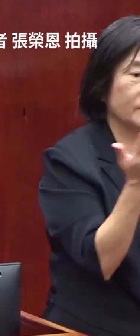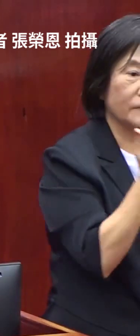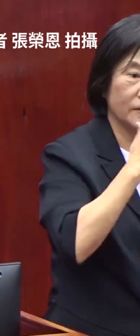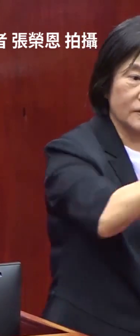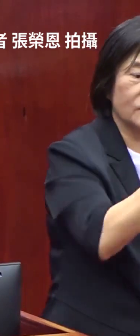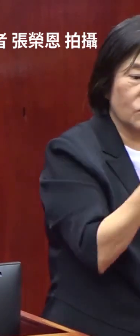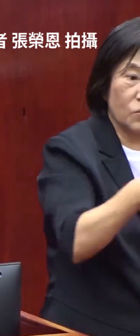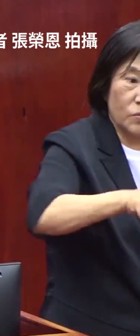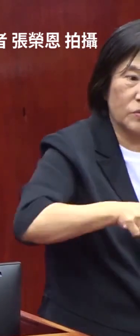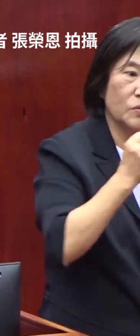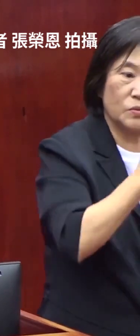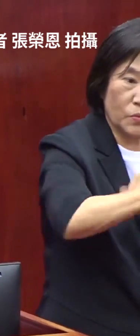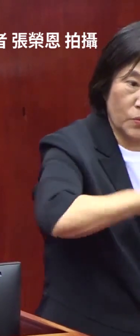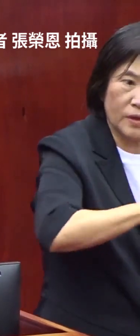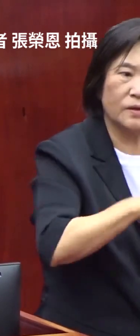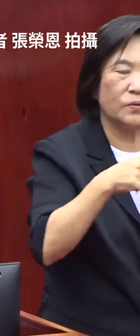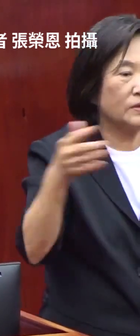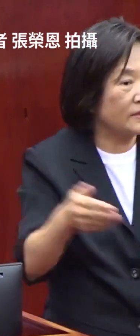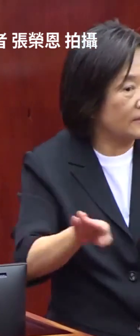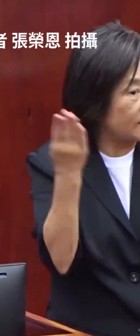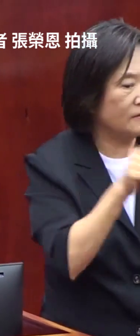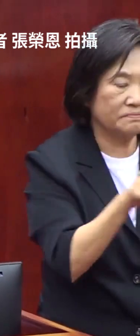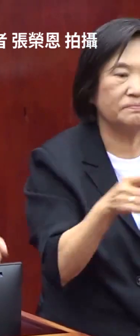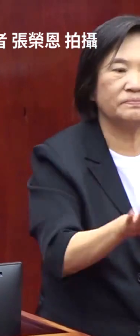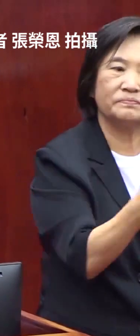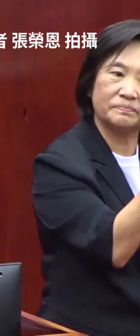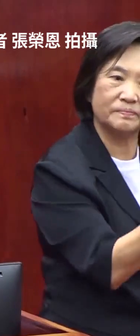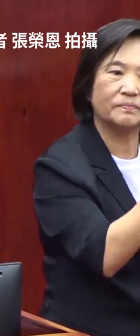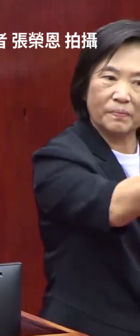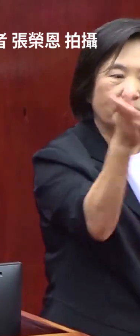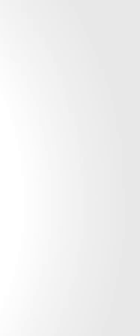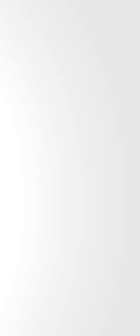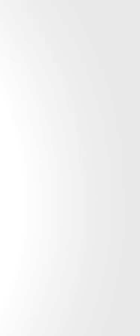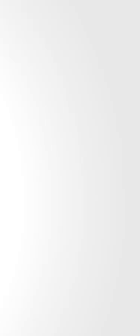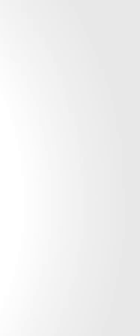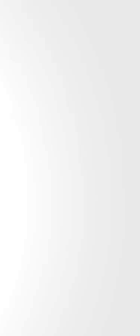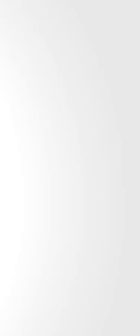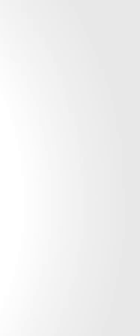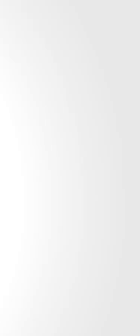台北市的重要工程会完工跟要开工先跟大家说一下。